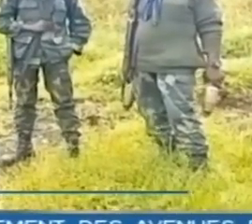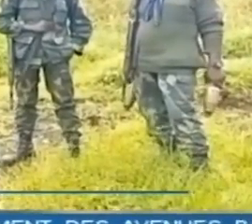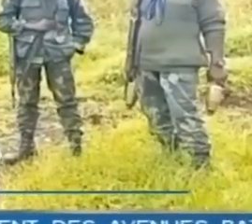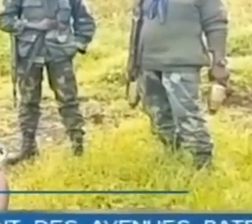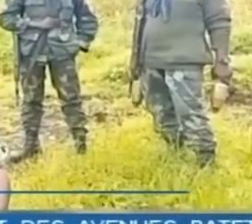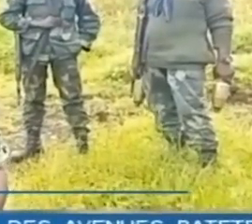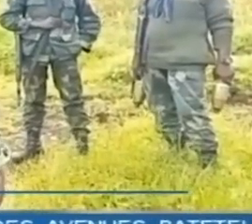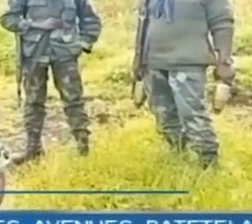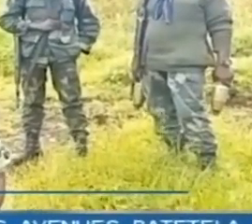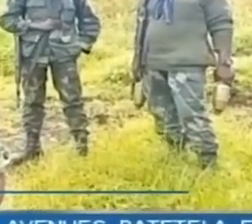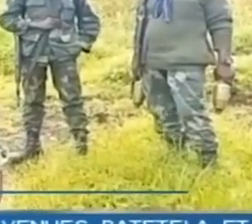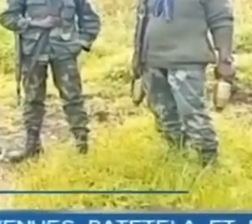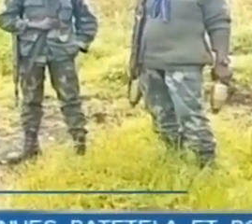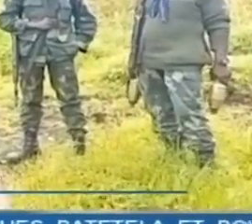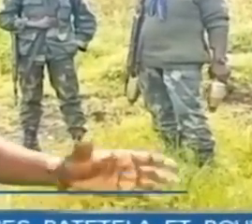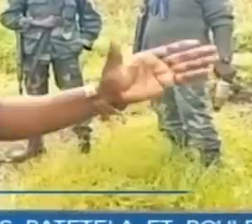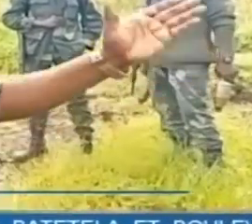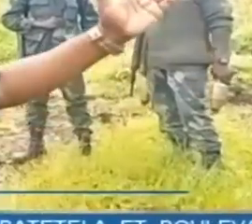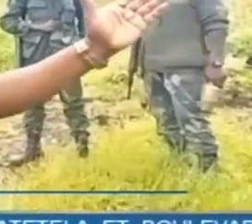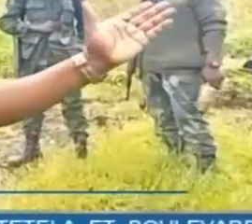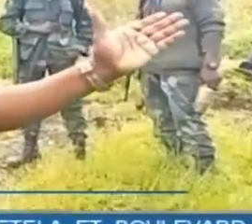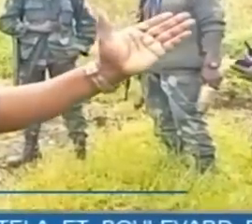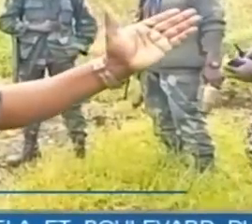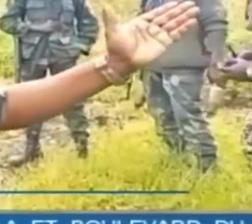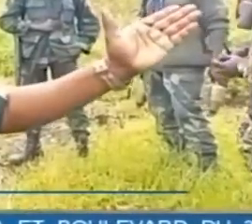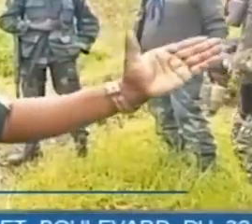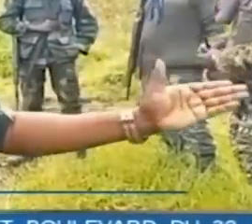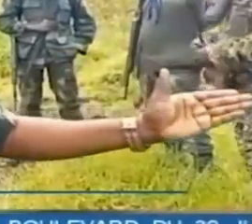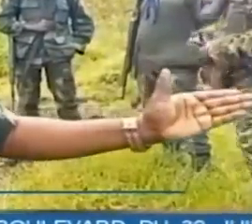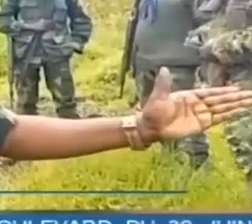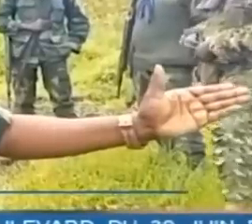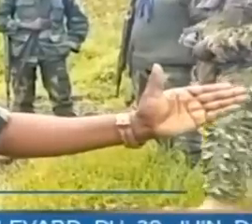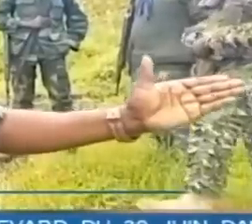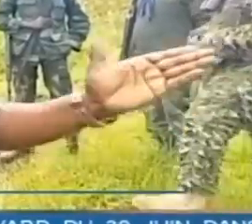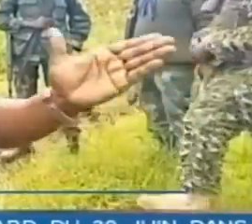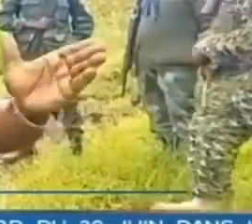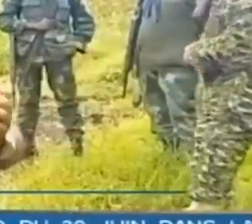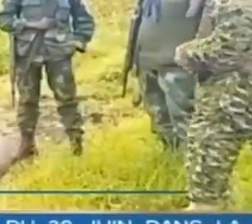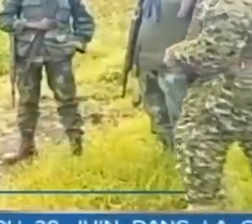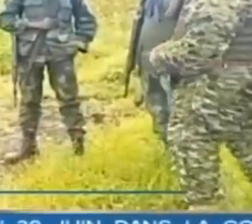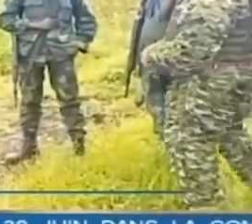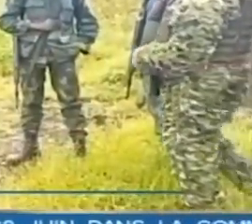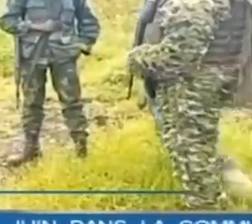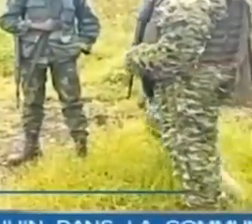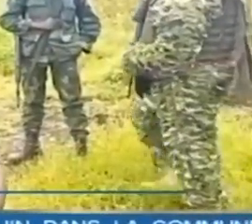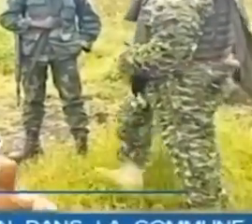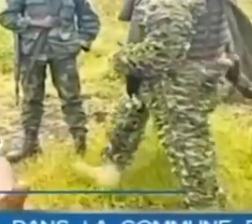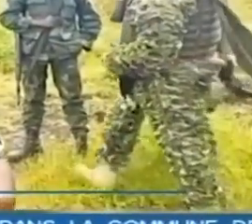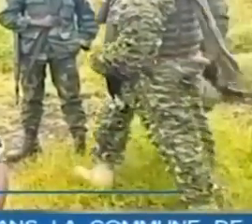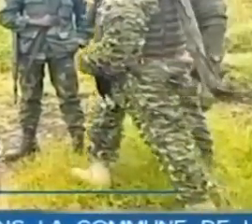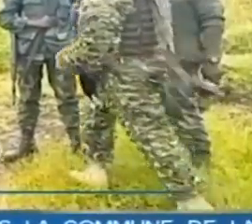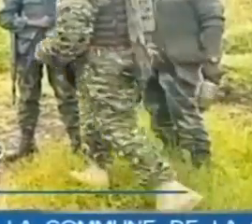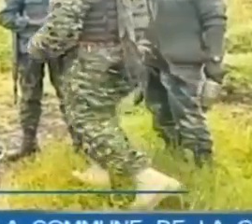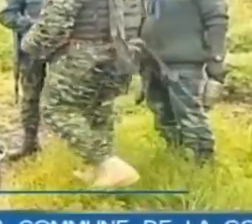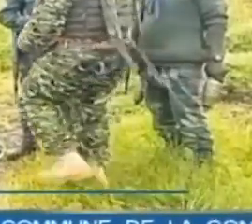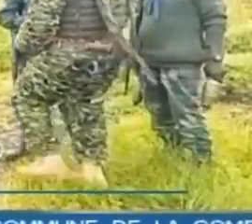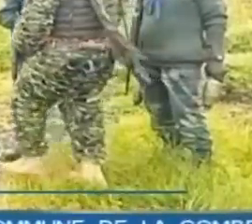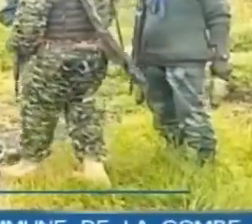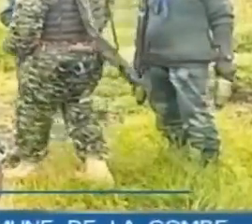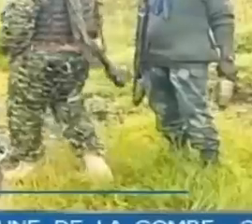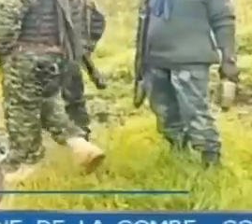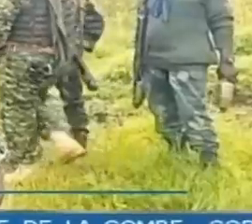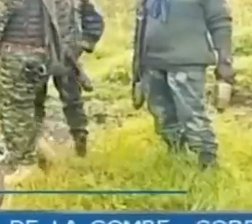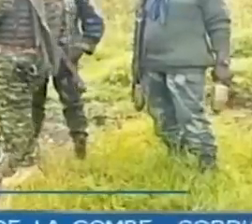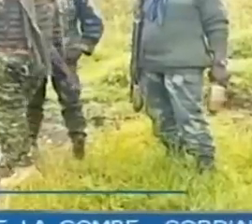Chikotita, moitié de la garde de l'Ontario, et une autre qui est partie de Rutshuru jusqu'à cette place sous l'inspection du